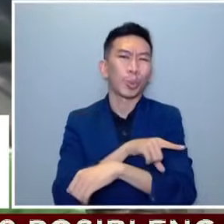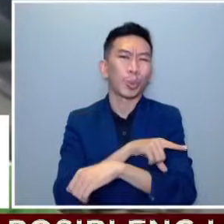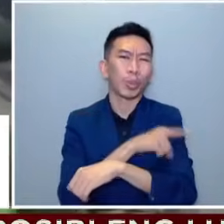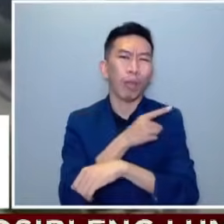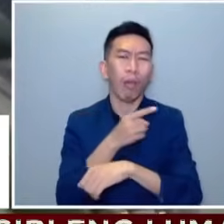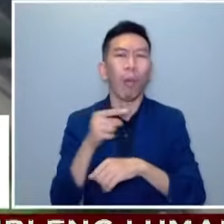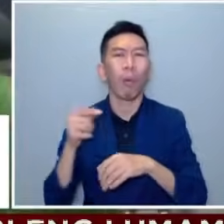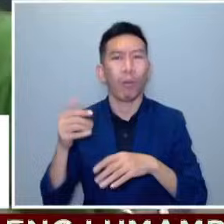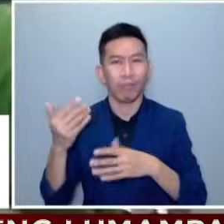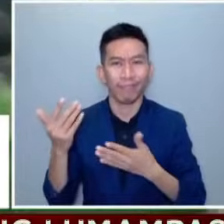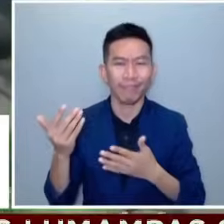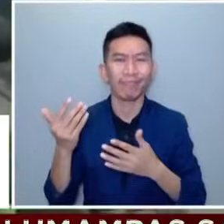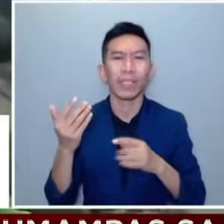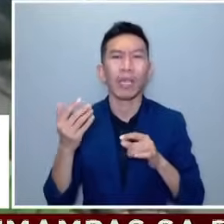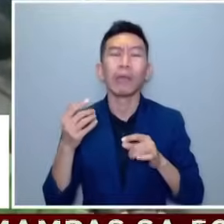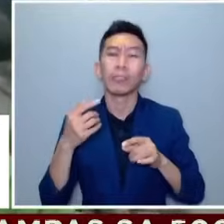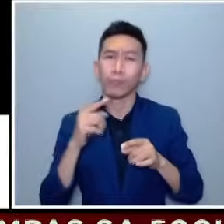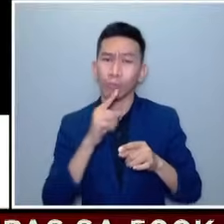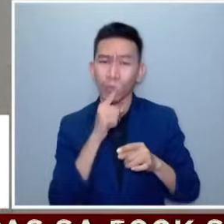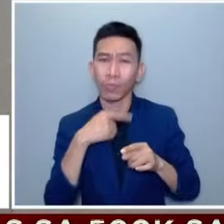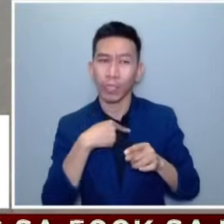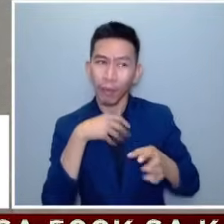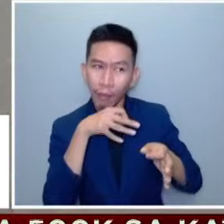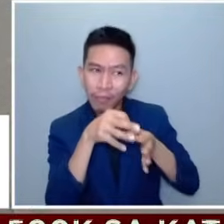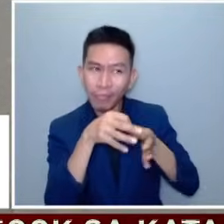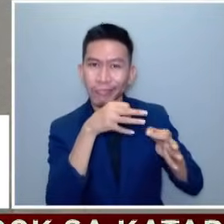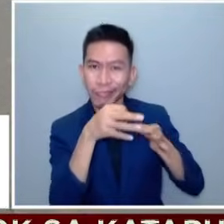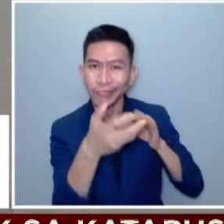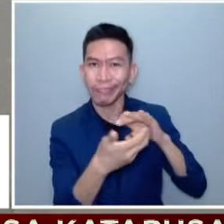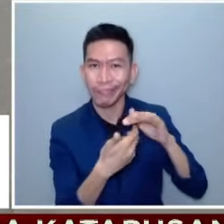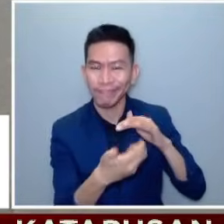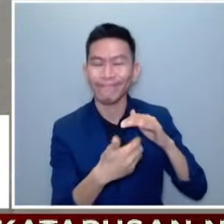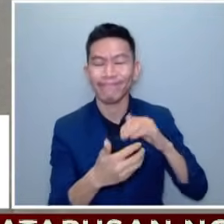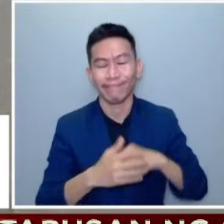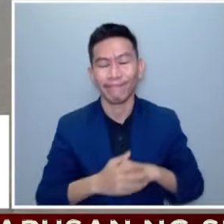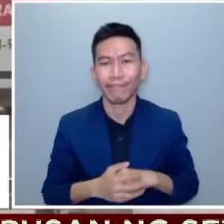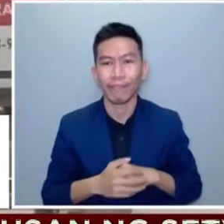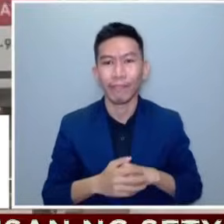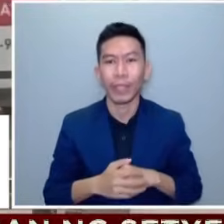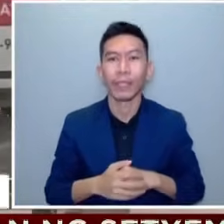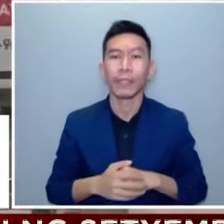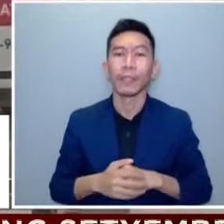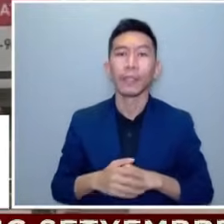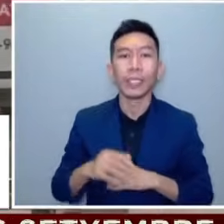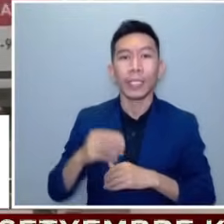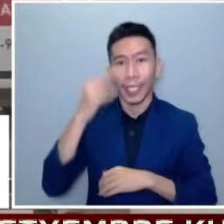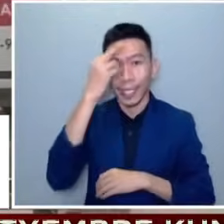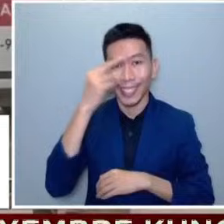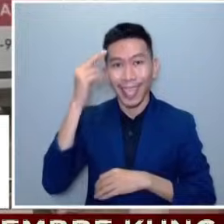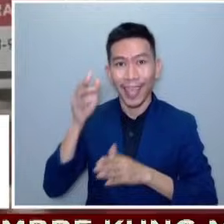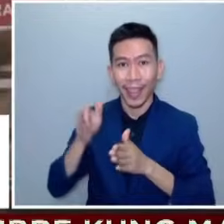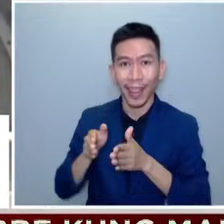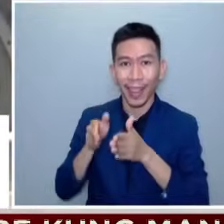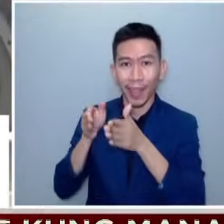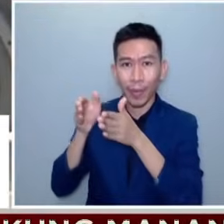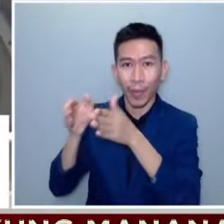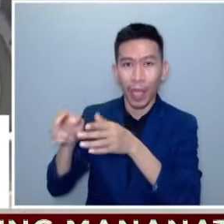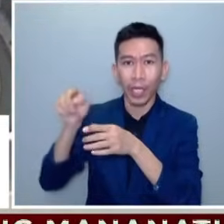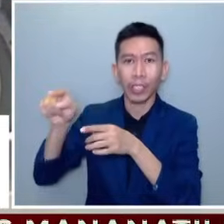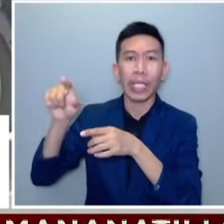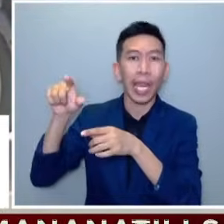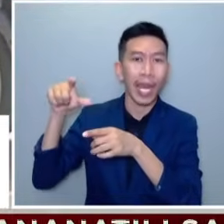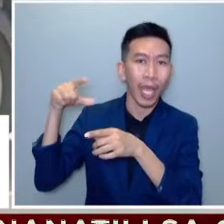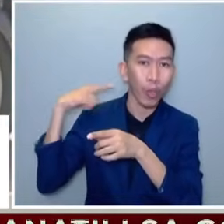checkpoint. Pinapaliwanag naman namin sa kanila. Sa mga daanan sa mga bayan ng Rizal patungo sa boundary ng Mapitak, Laguna,